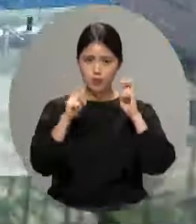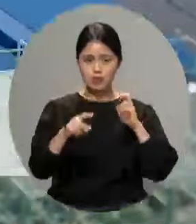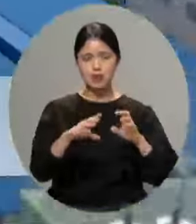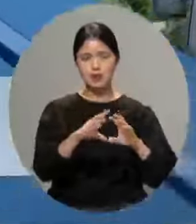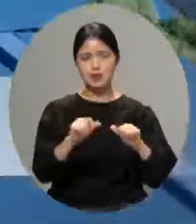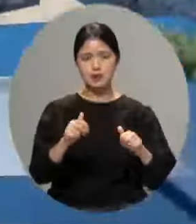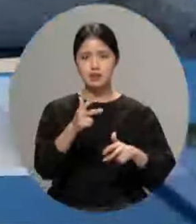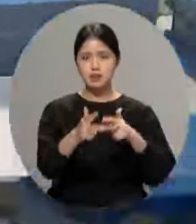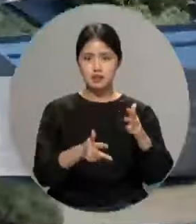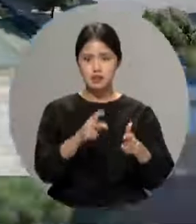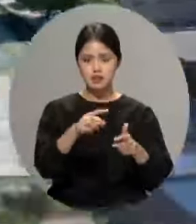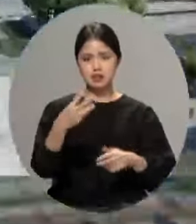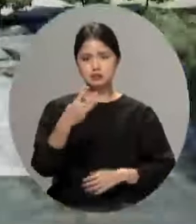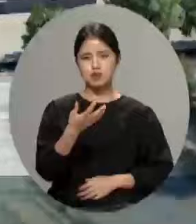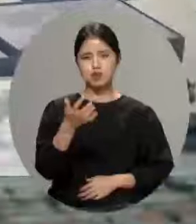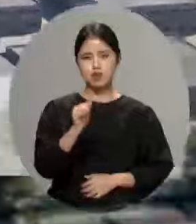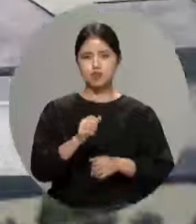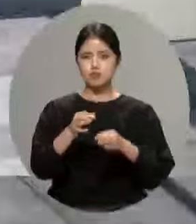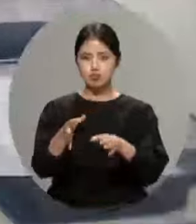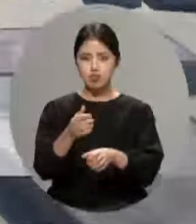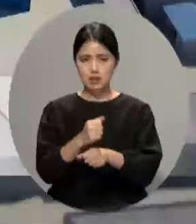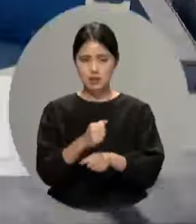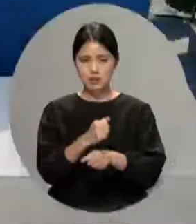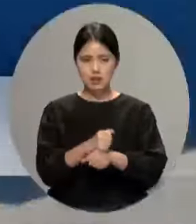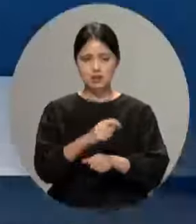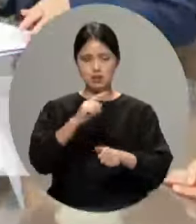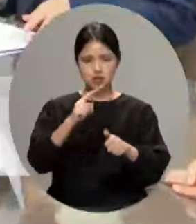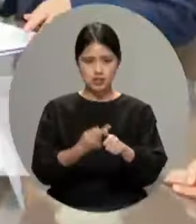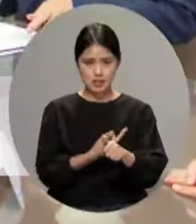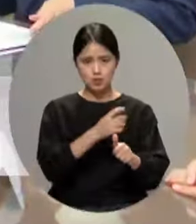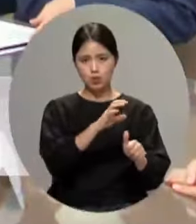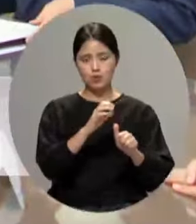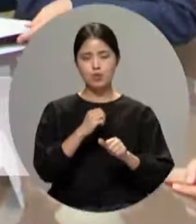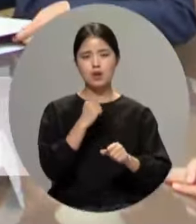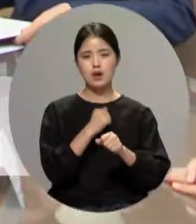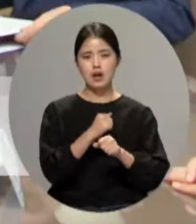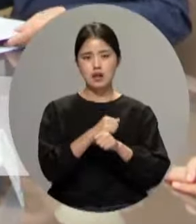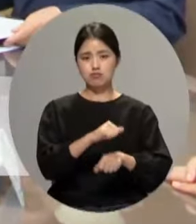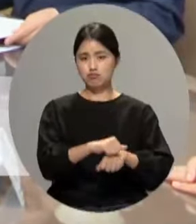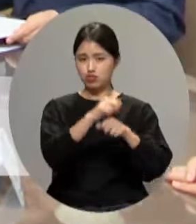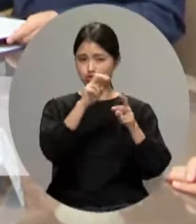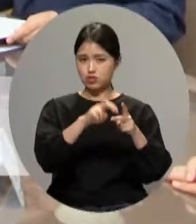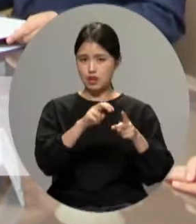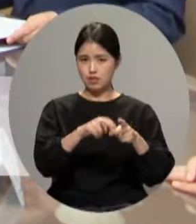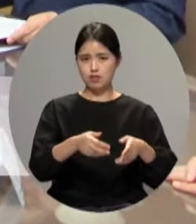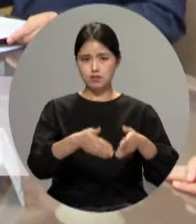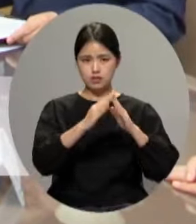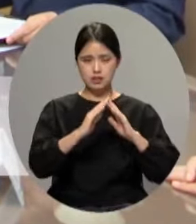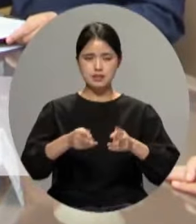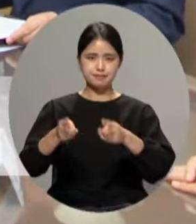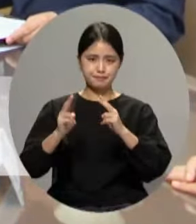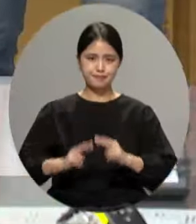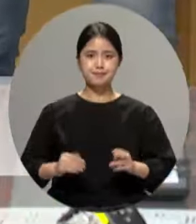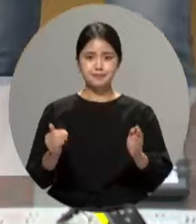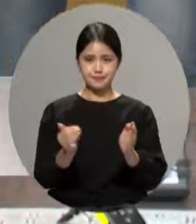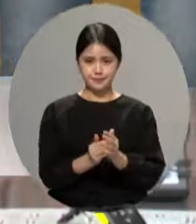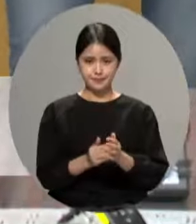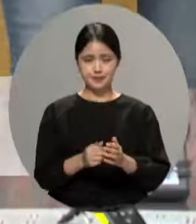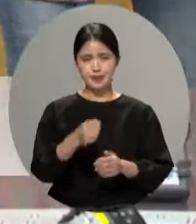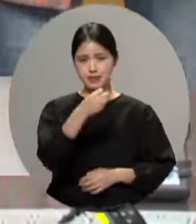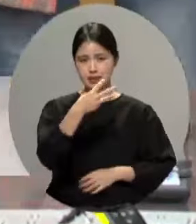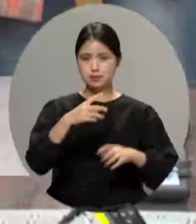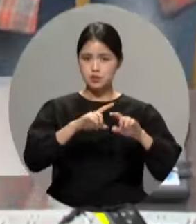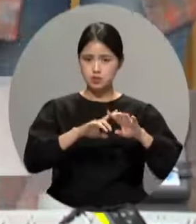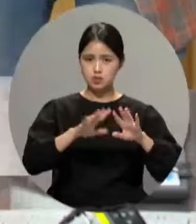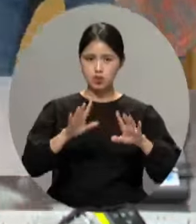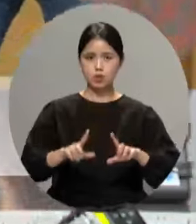산업단지에 3천억 원을 투자해 자동화 기술을 접목한 첨단 물류센터를 짓는 내용의 투자 협약을 체결했습니다.